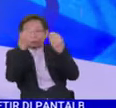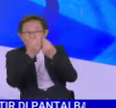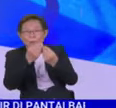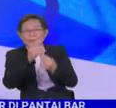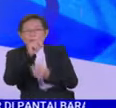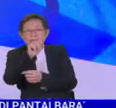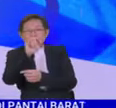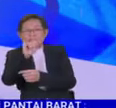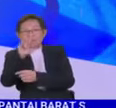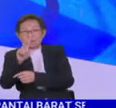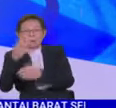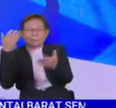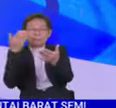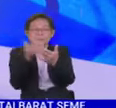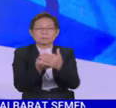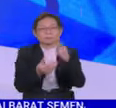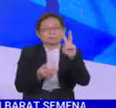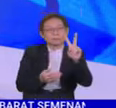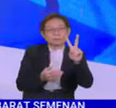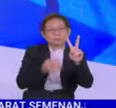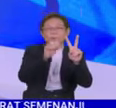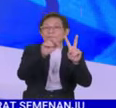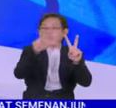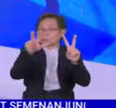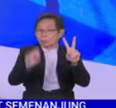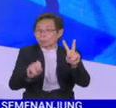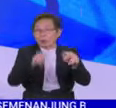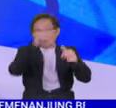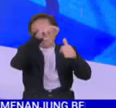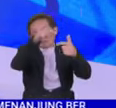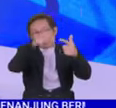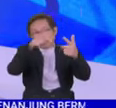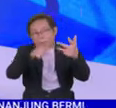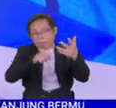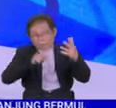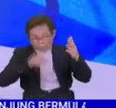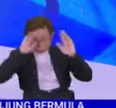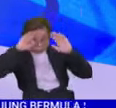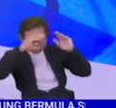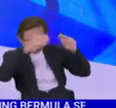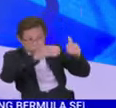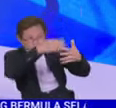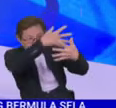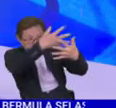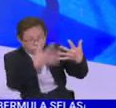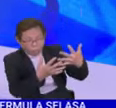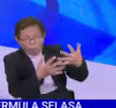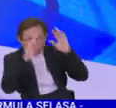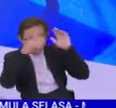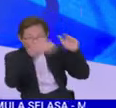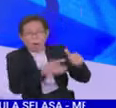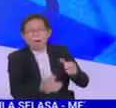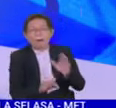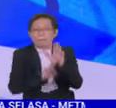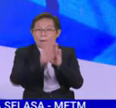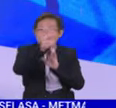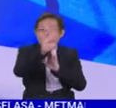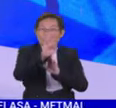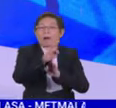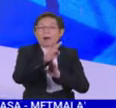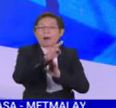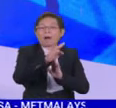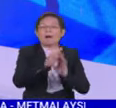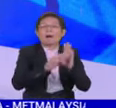industri TIV menjelang 2030, beberapa perkara perlu diberi perhatian. Antaranya isu berkaitan pembangunan